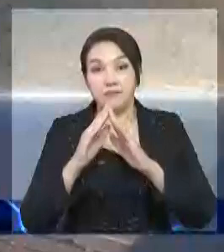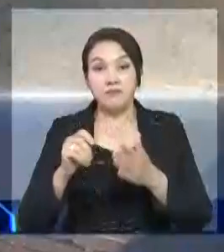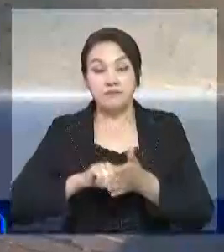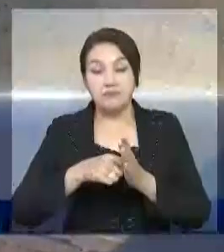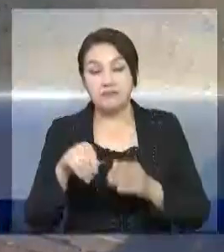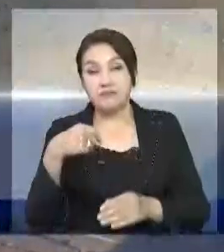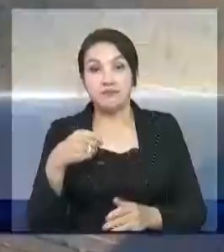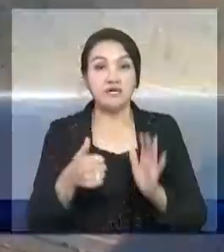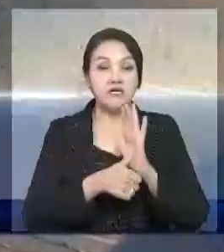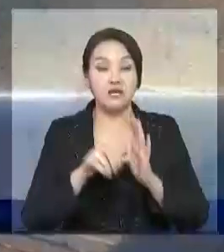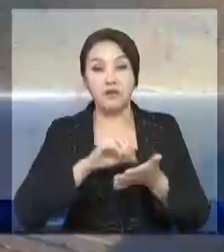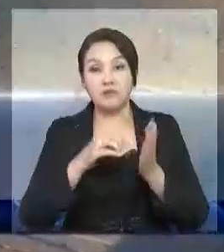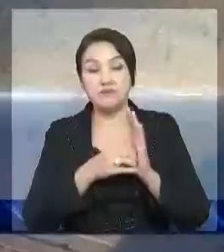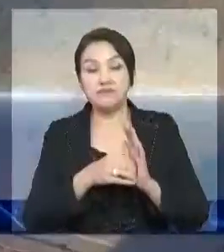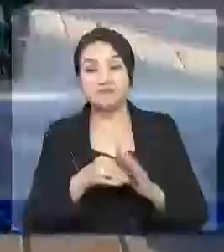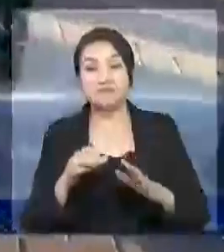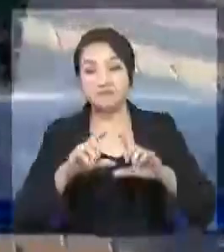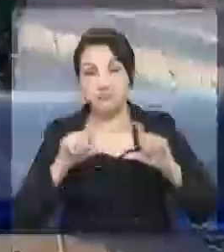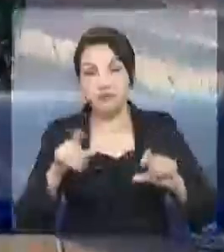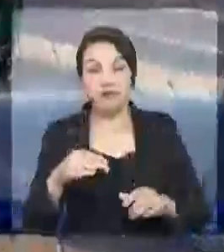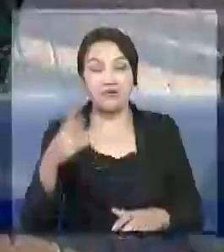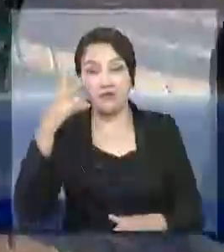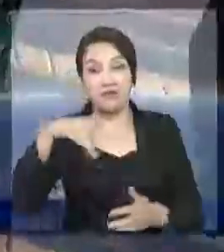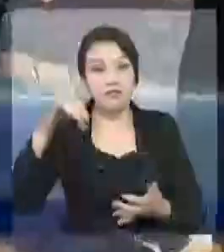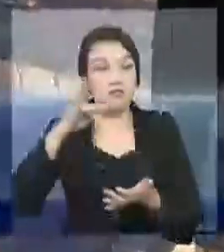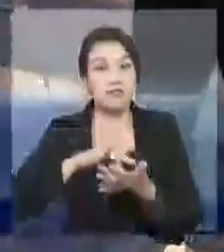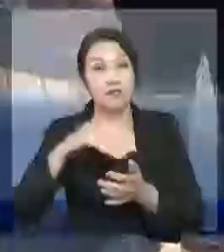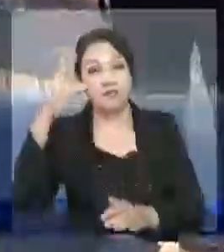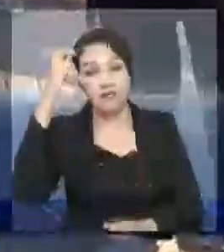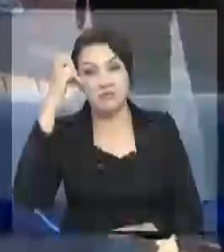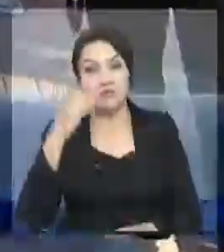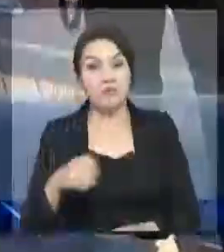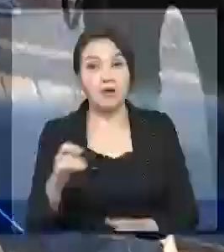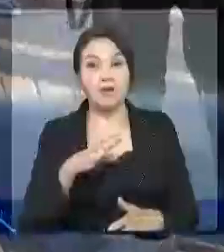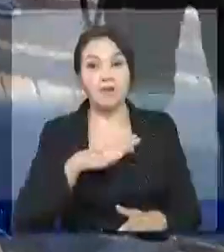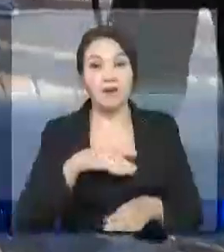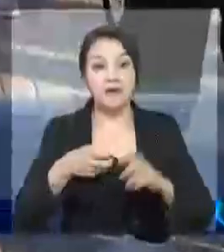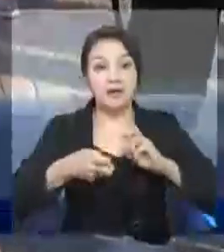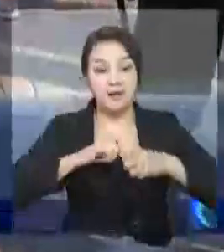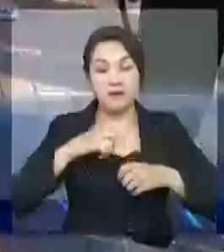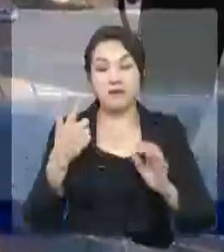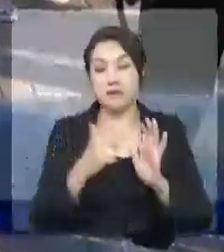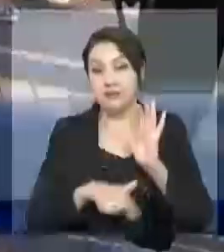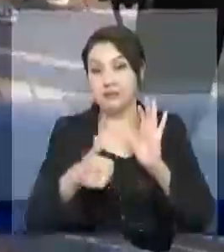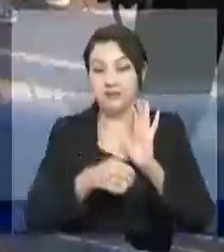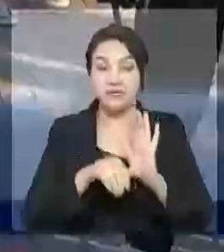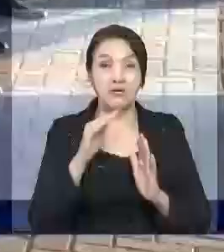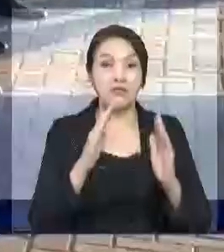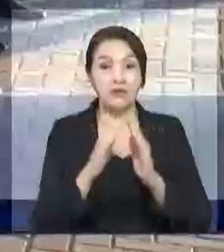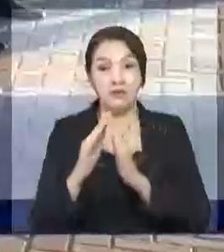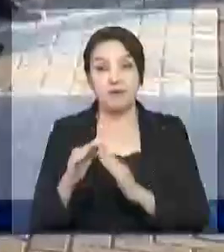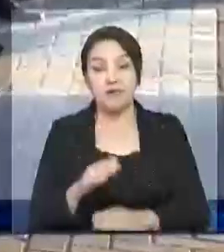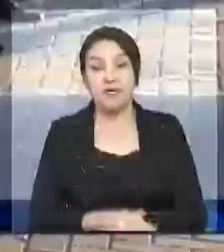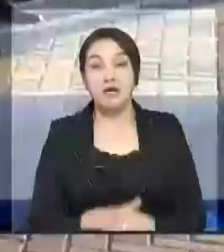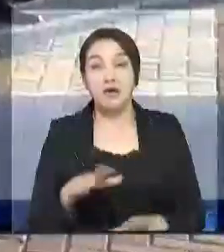от шестикомнатной квартиры в городе Кандагаш. Всего во время паводка по Мугалжарскому району были разрушены 76 домов и 3 коммерческих